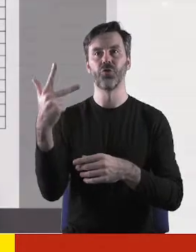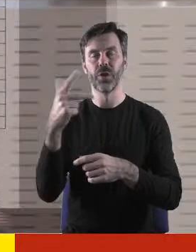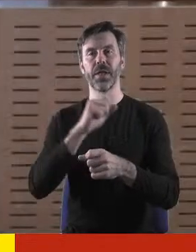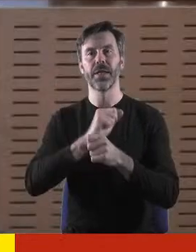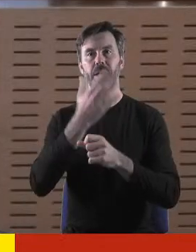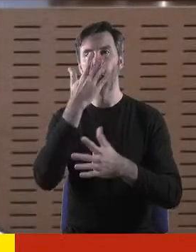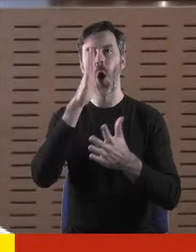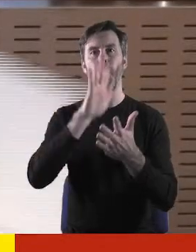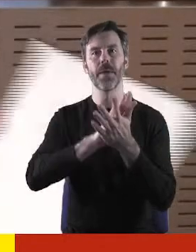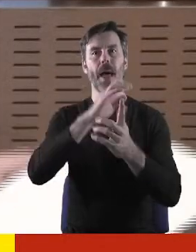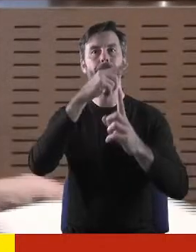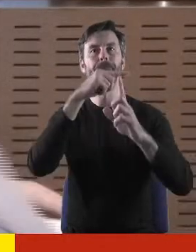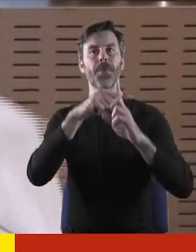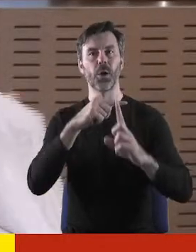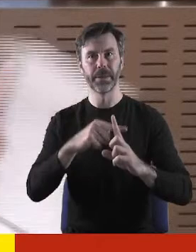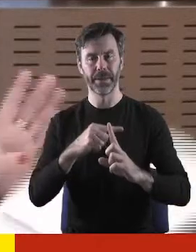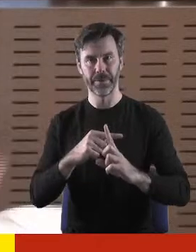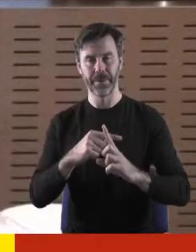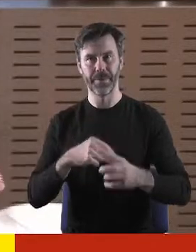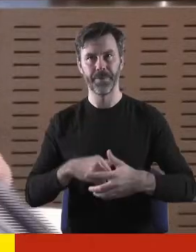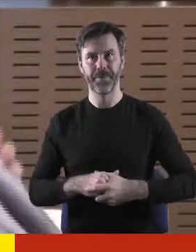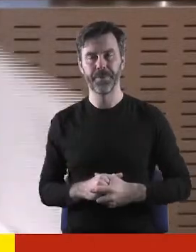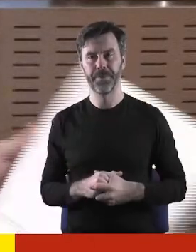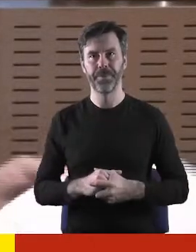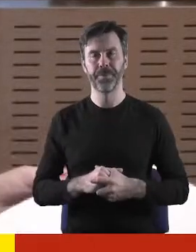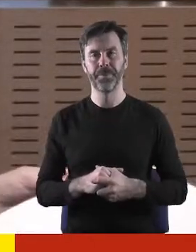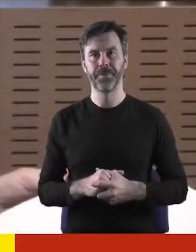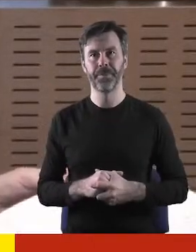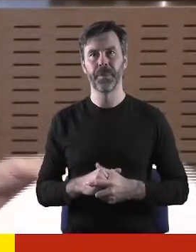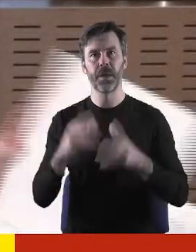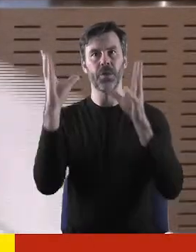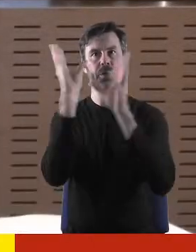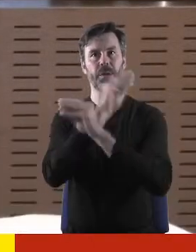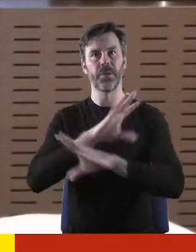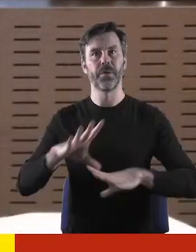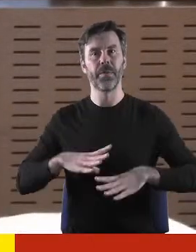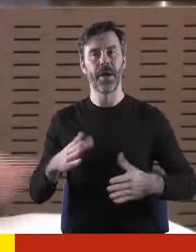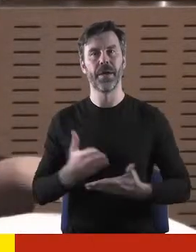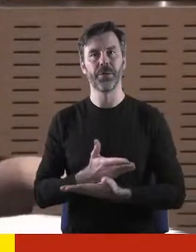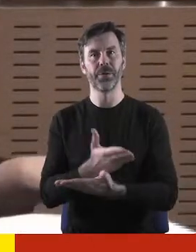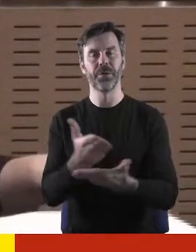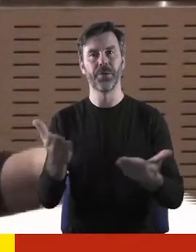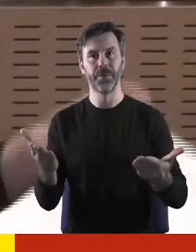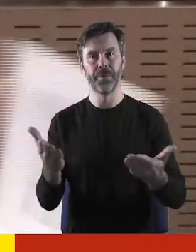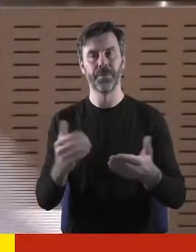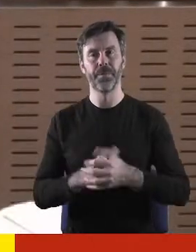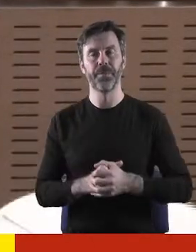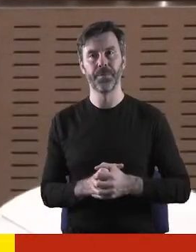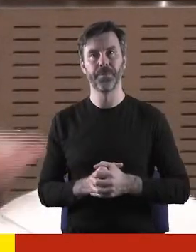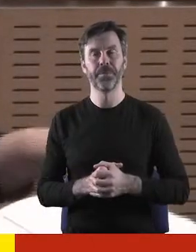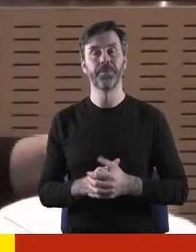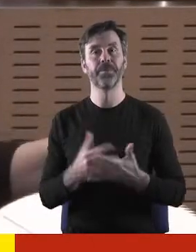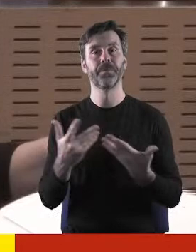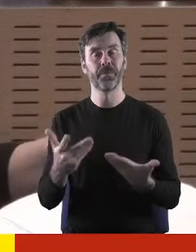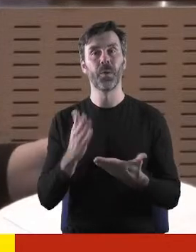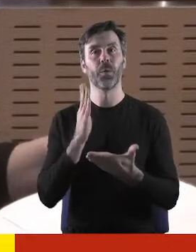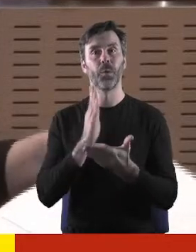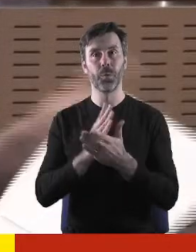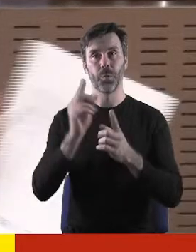Sejmiku Województwa Łódzkiego. Szanowni Państwo Radni, tym oto sposobem